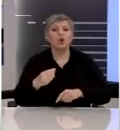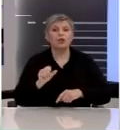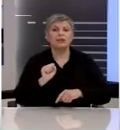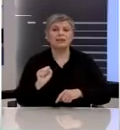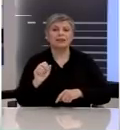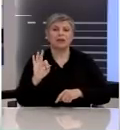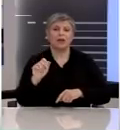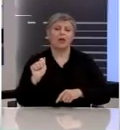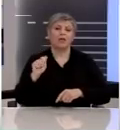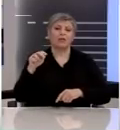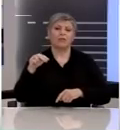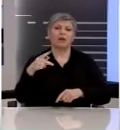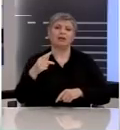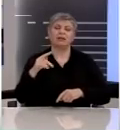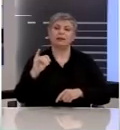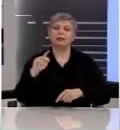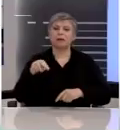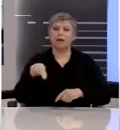Κρήτης.